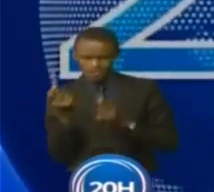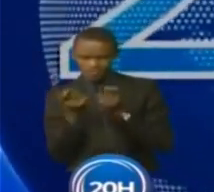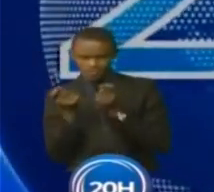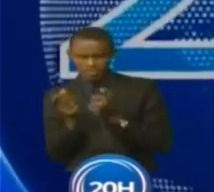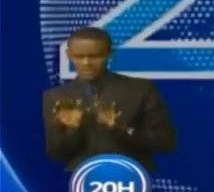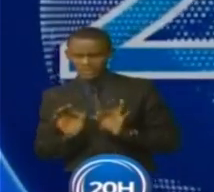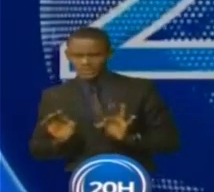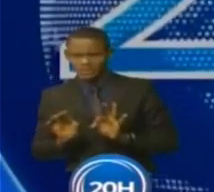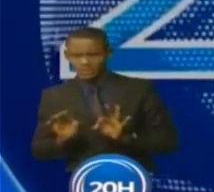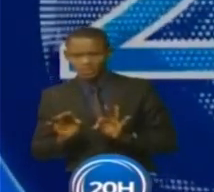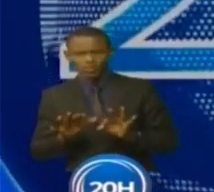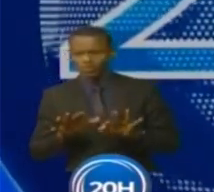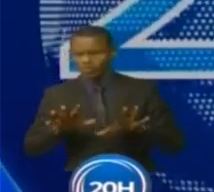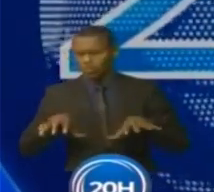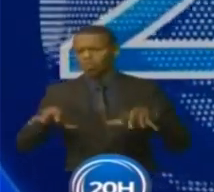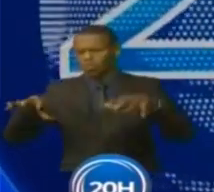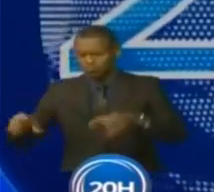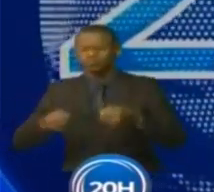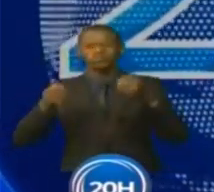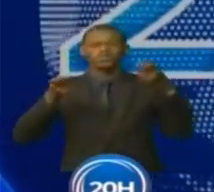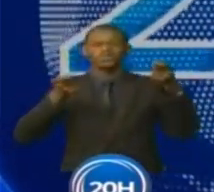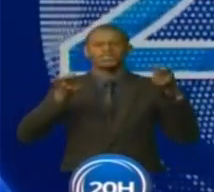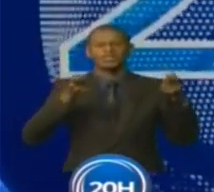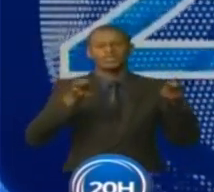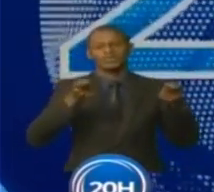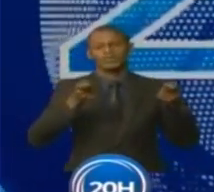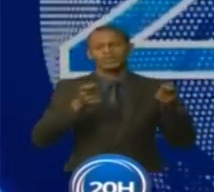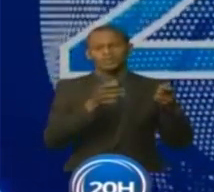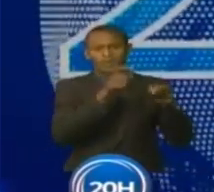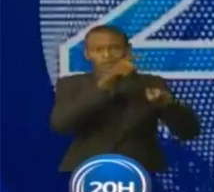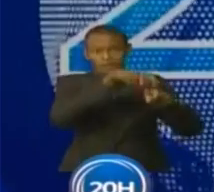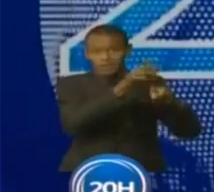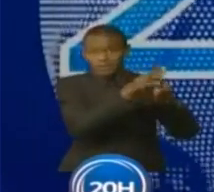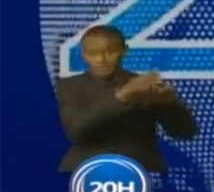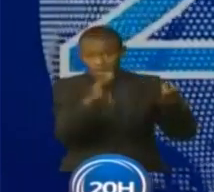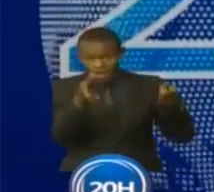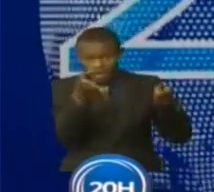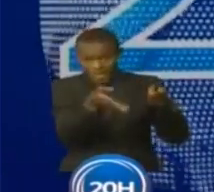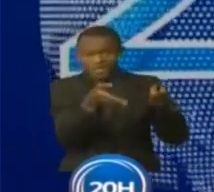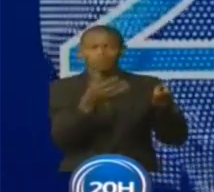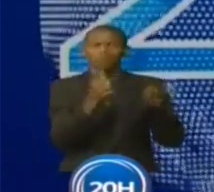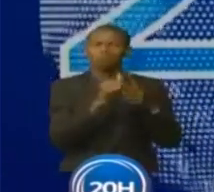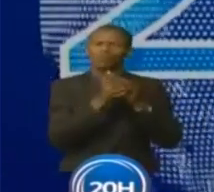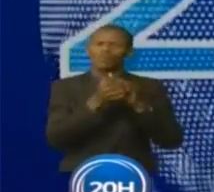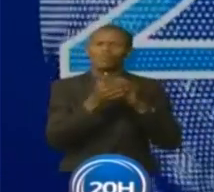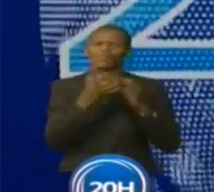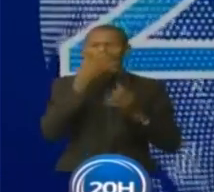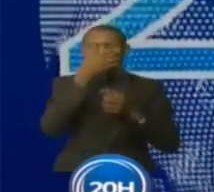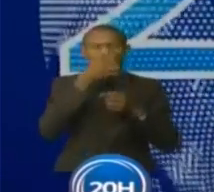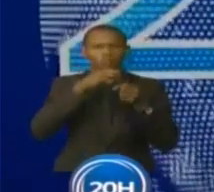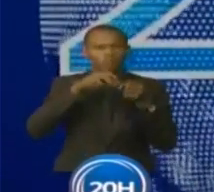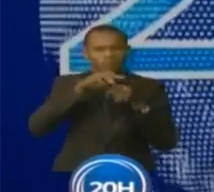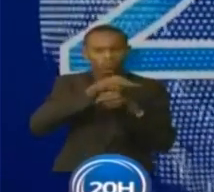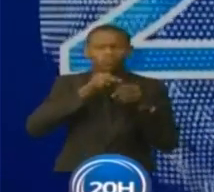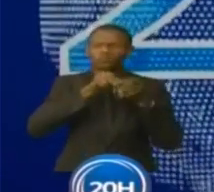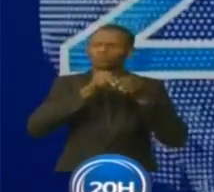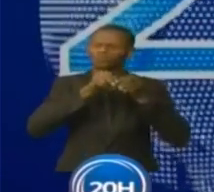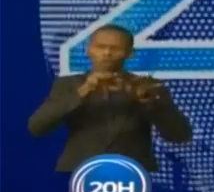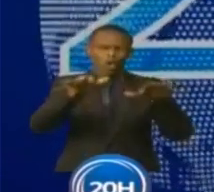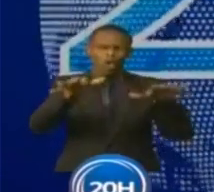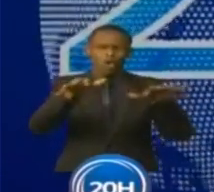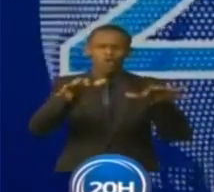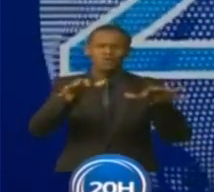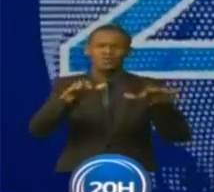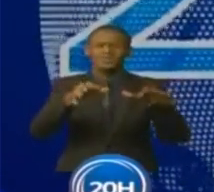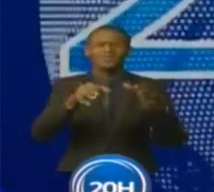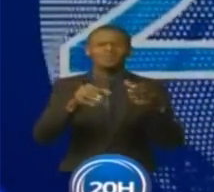faudrait ajouter à cela les effets de la pandémie de la COVID-19 qui avait tout paralysé. Les activités, c'est la ministre